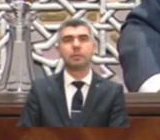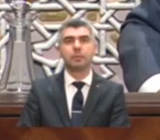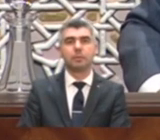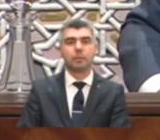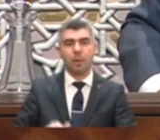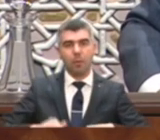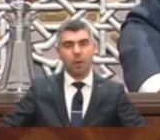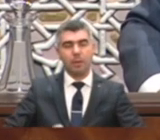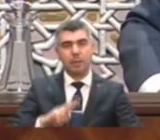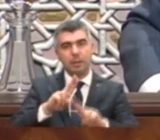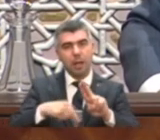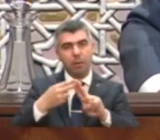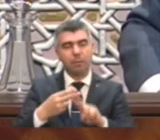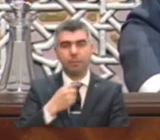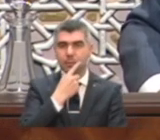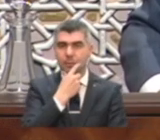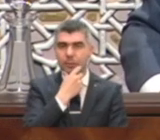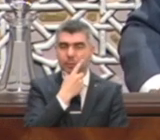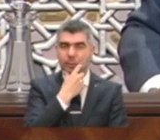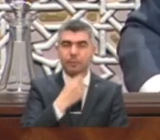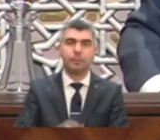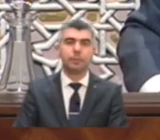السيدة الوزيرة تفضلوا.